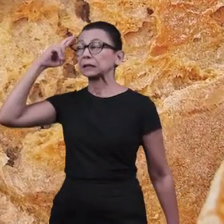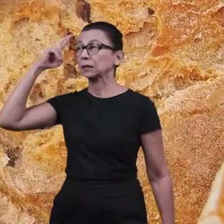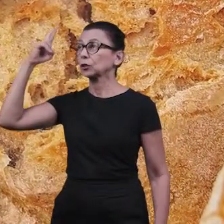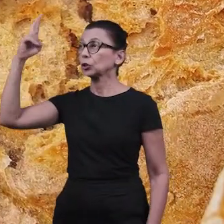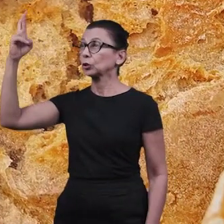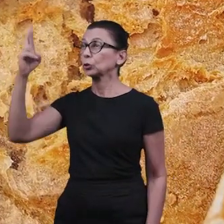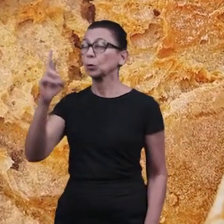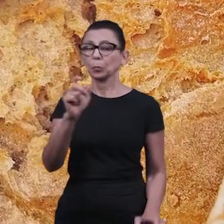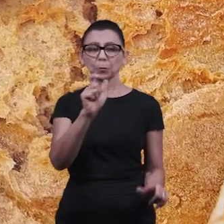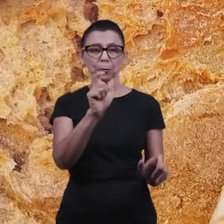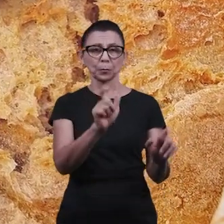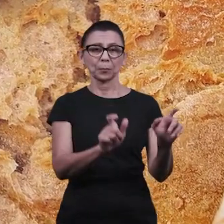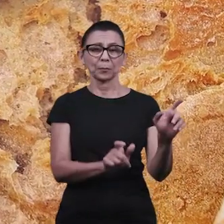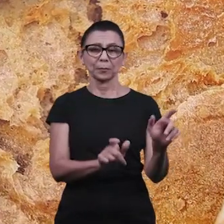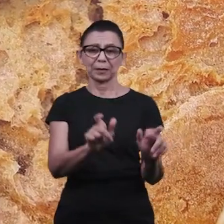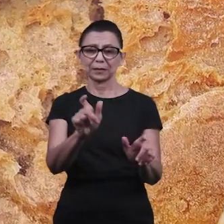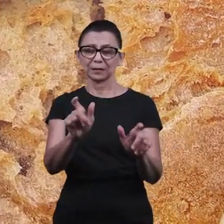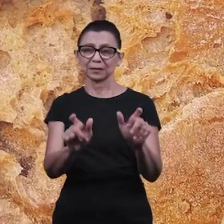vem